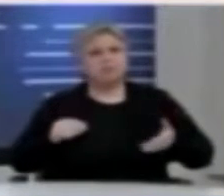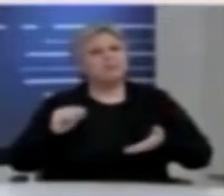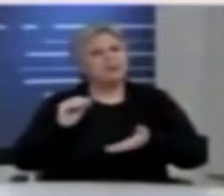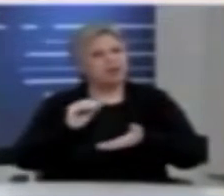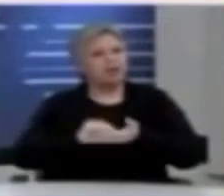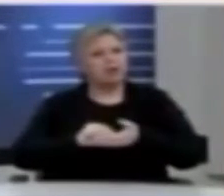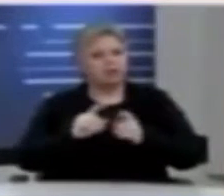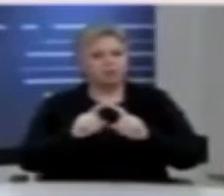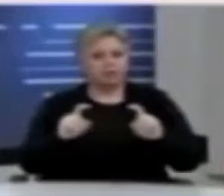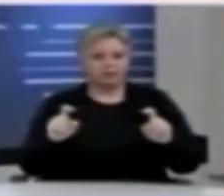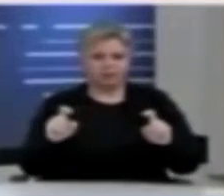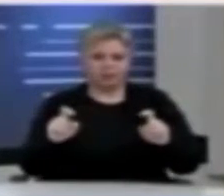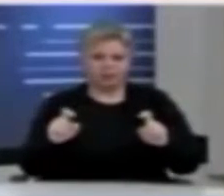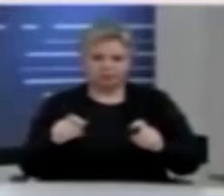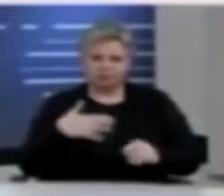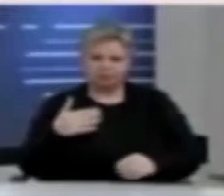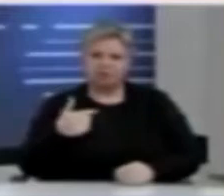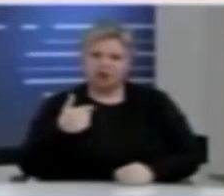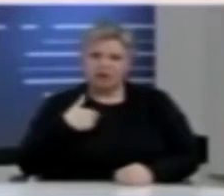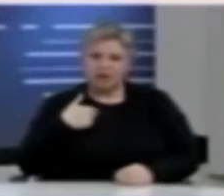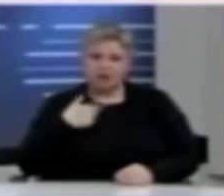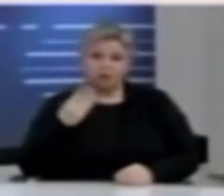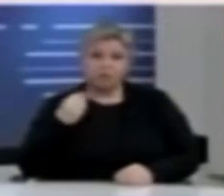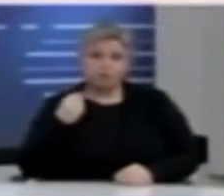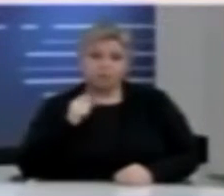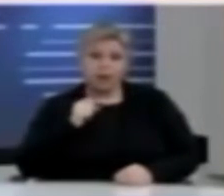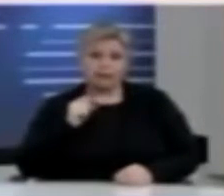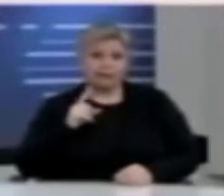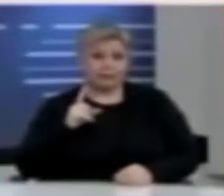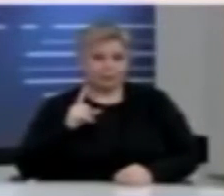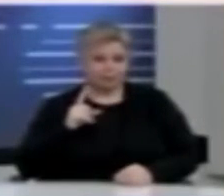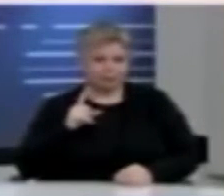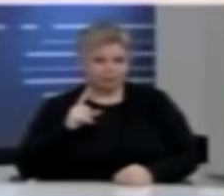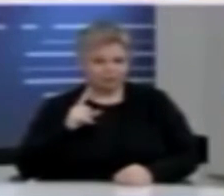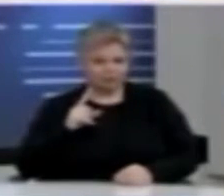οποίο μου έκανε πολύ εντύπωση. Ησυχία, παρακαλώ.